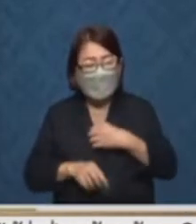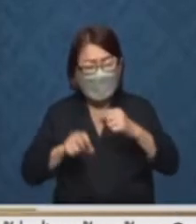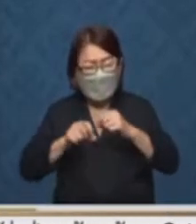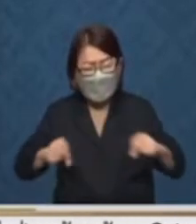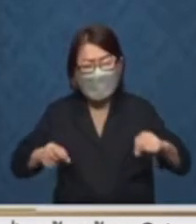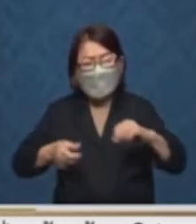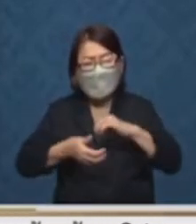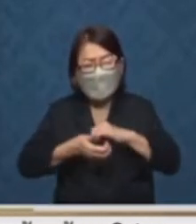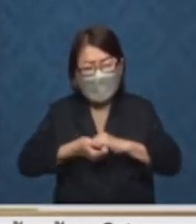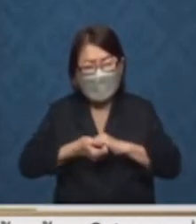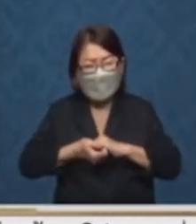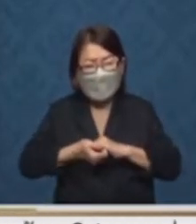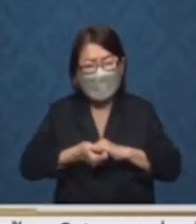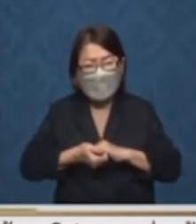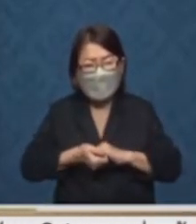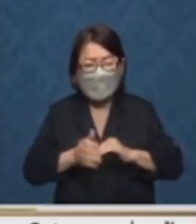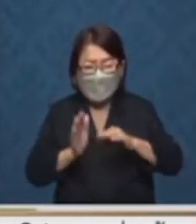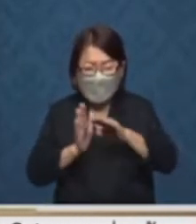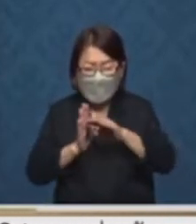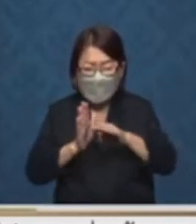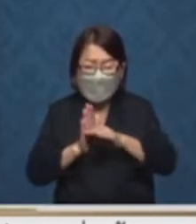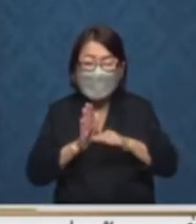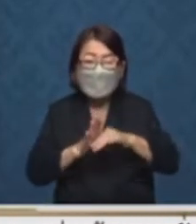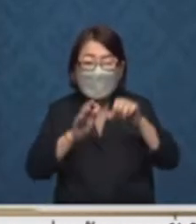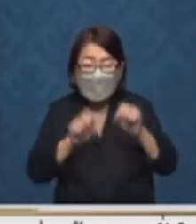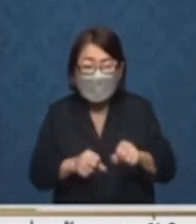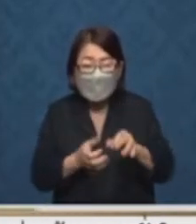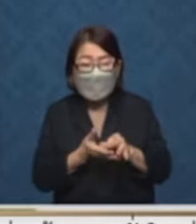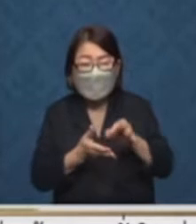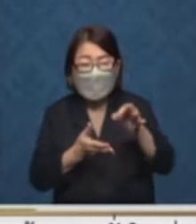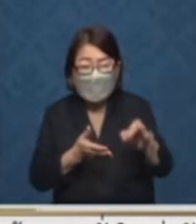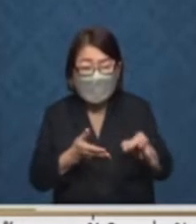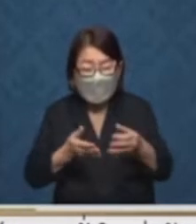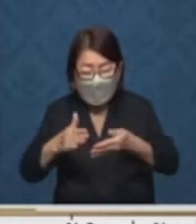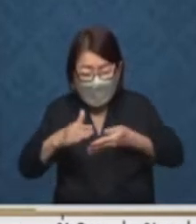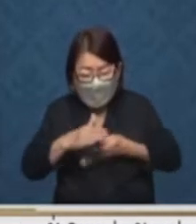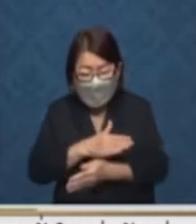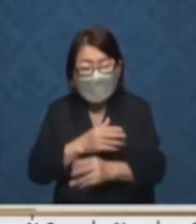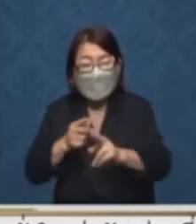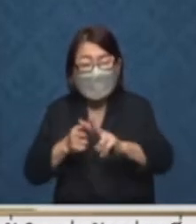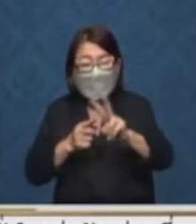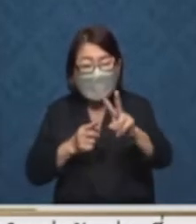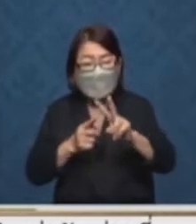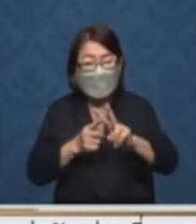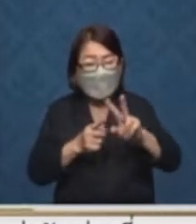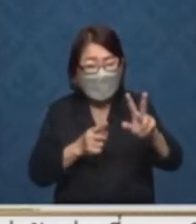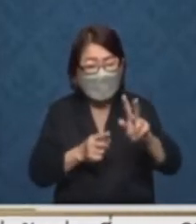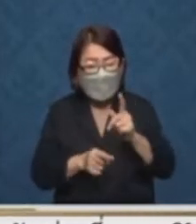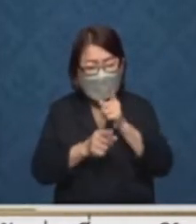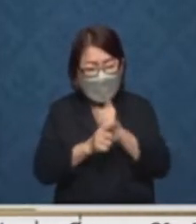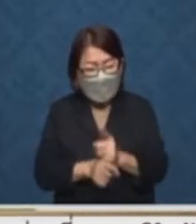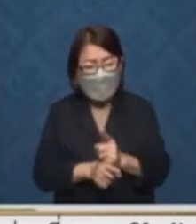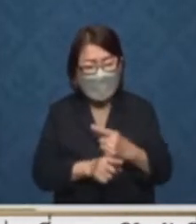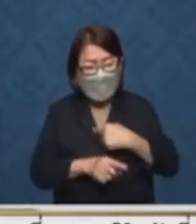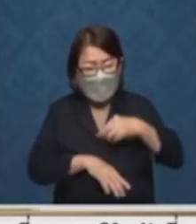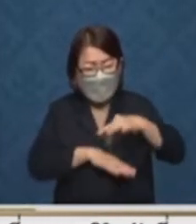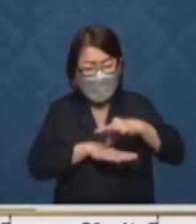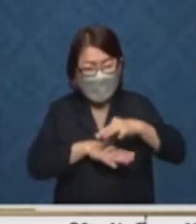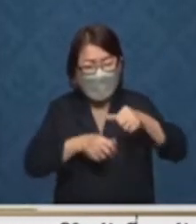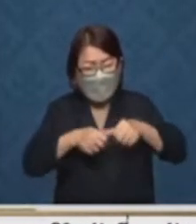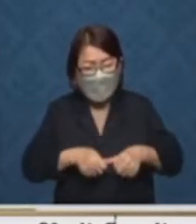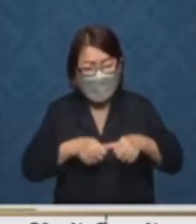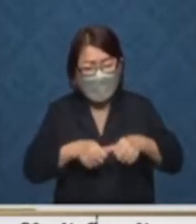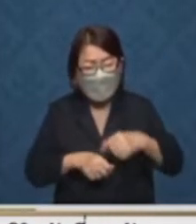งการจัดซื้อเรือดำน้ำลำที่2กับลำที่3ให้ทันในสมัยที่ตัวเองเนี่ยเป็นผู้บัญชาการทห